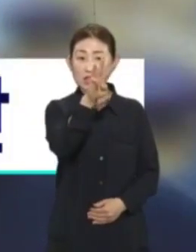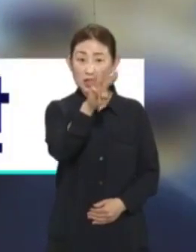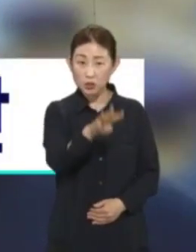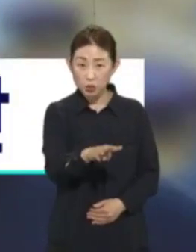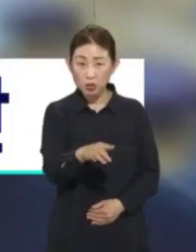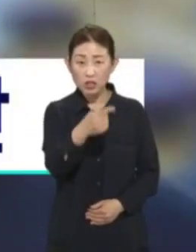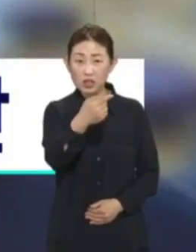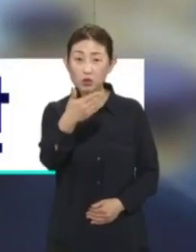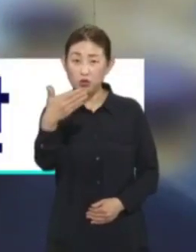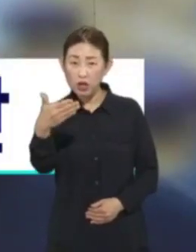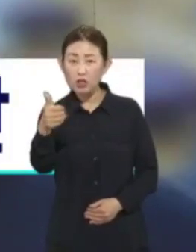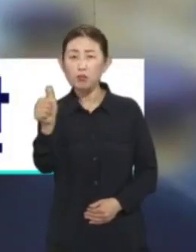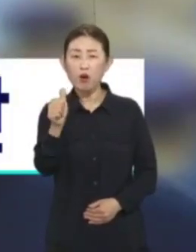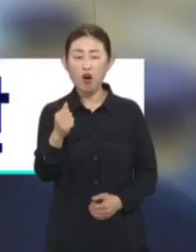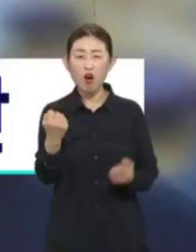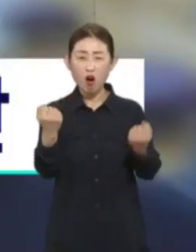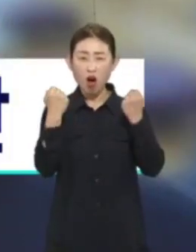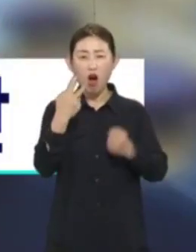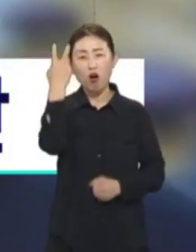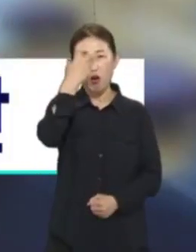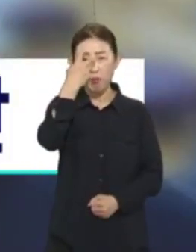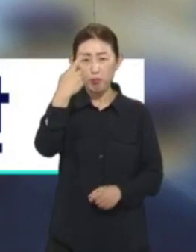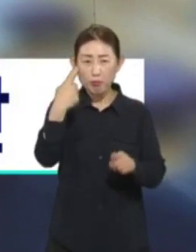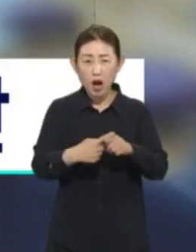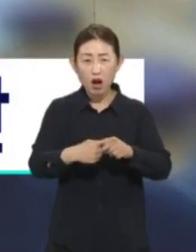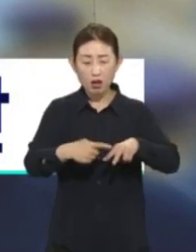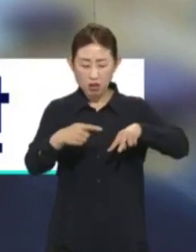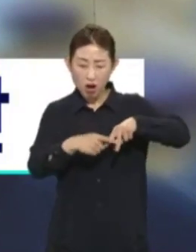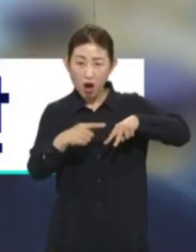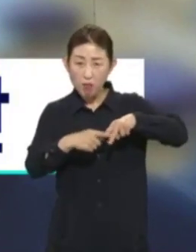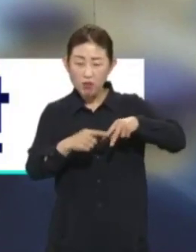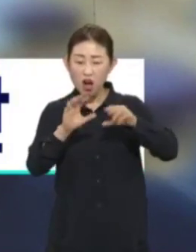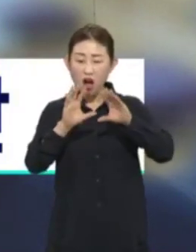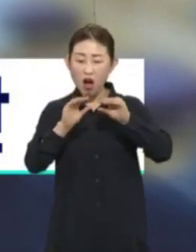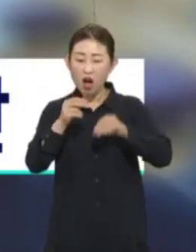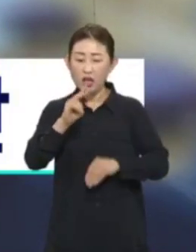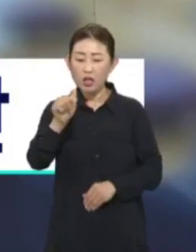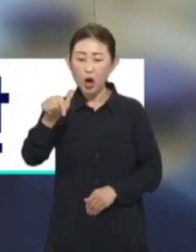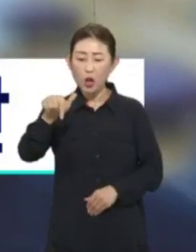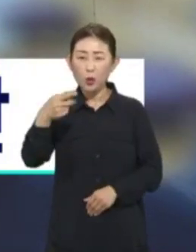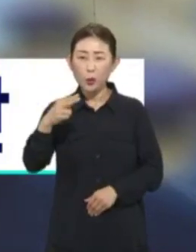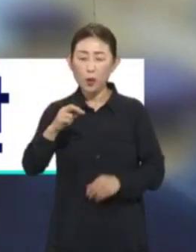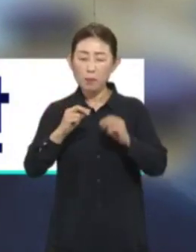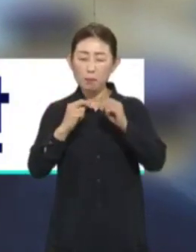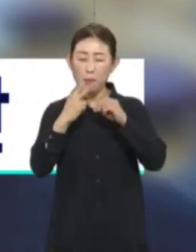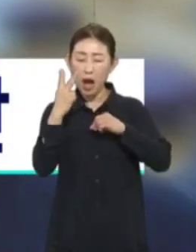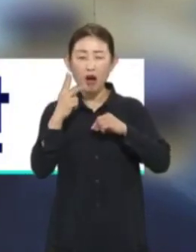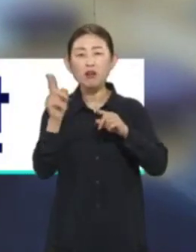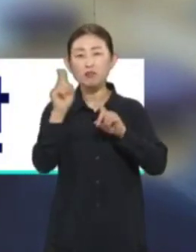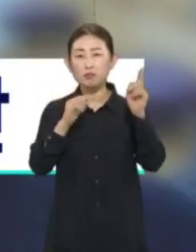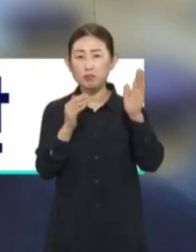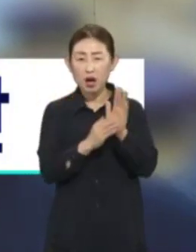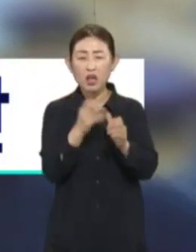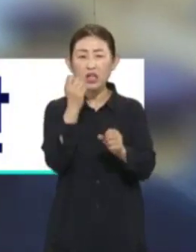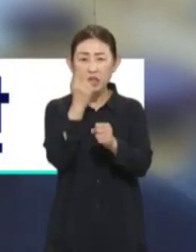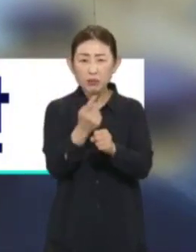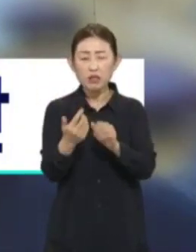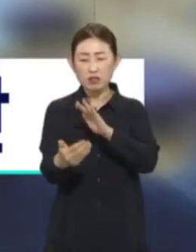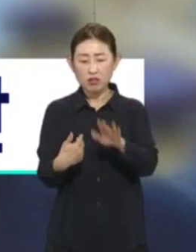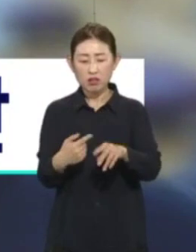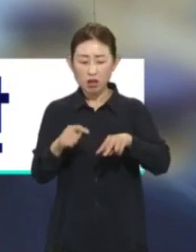최근 세종시의 한 소방관이 체력 검정 도중 무릎 연골이 찢어지는 부상을 입었습니다. 이미 무릎을